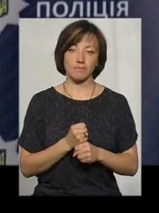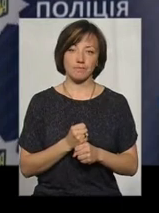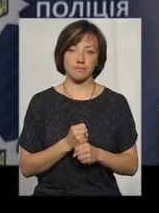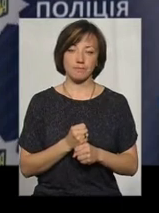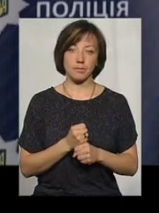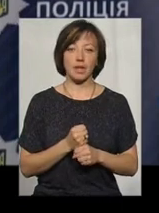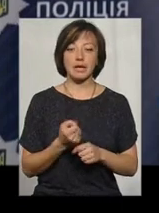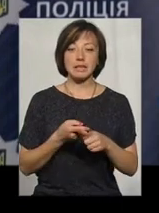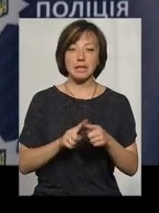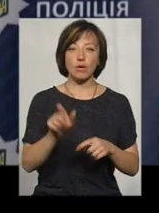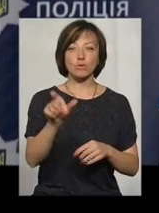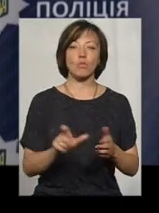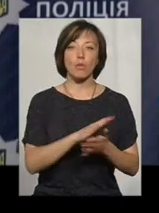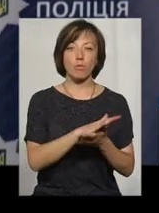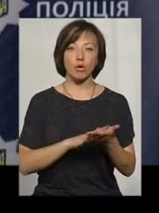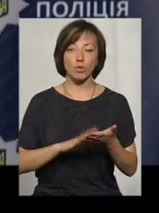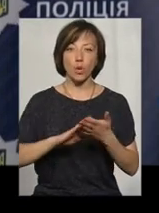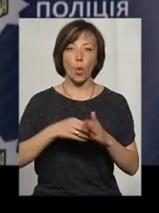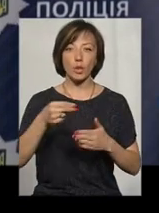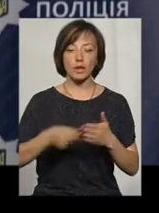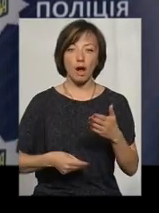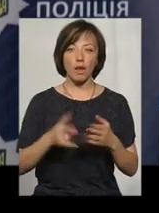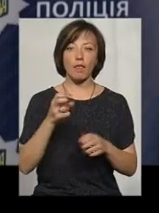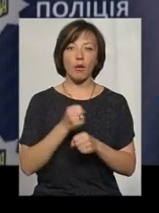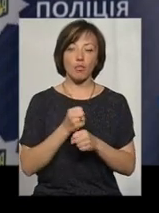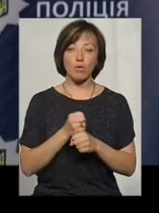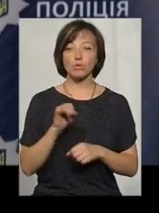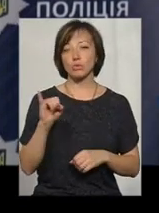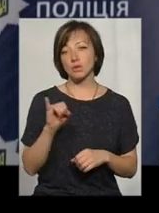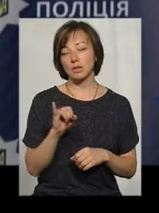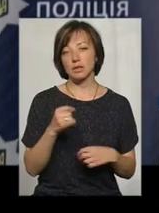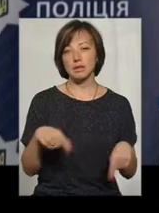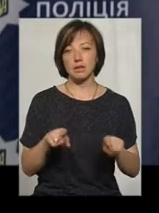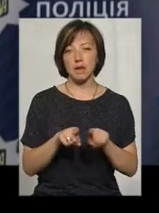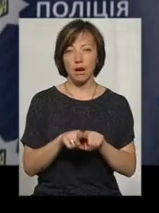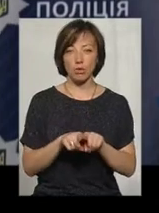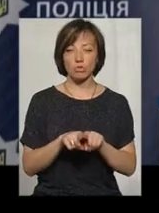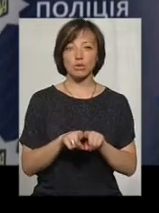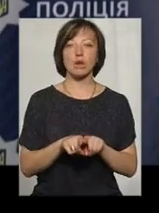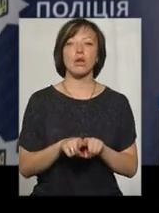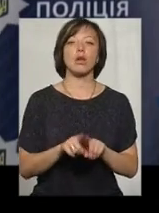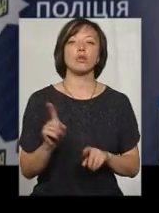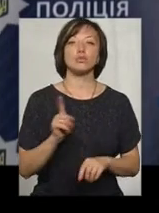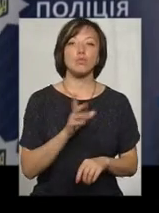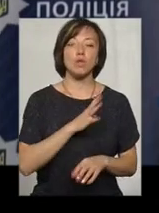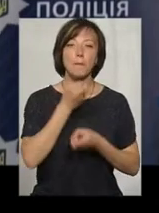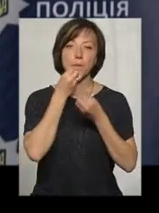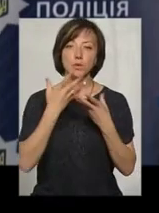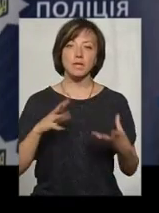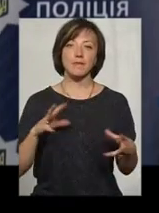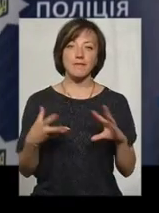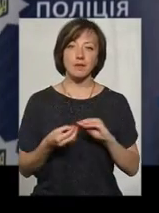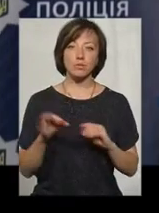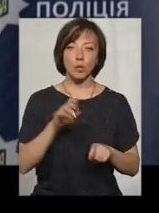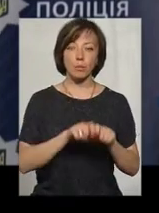цією особою продовжили контракт на роботу, також щоб були позитивні висновки